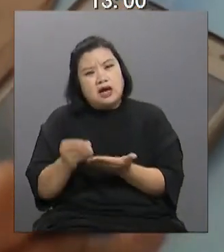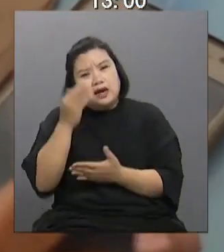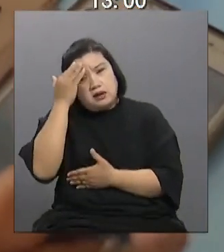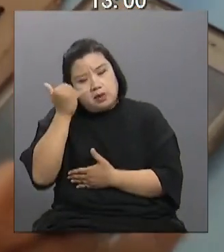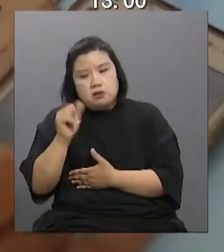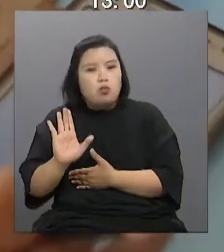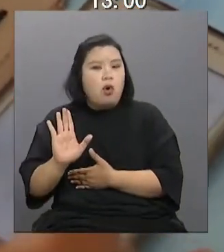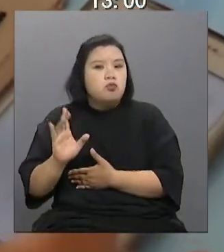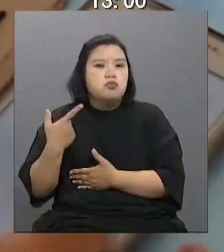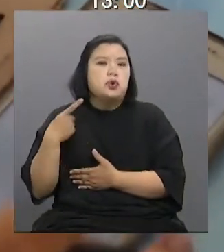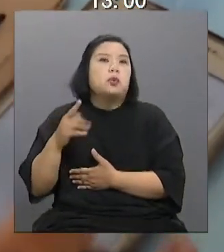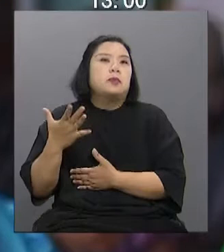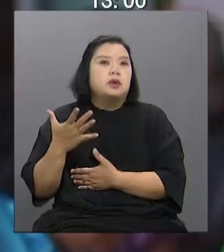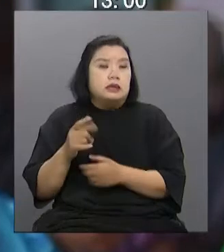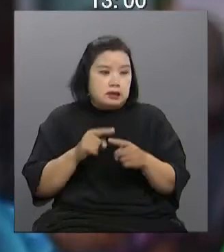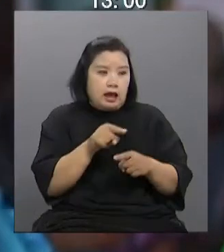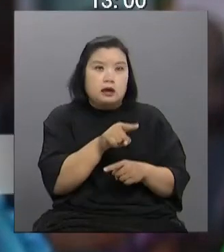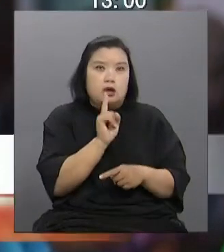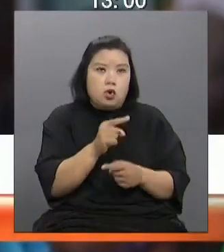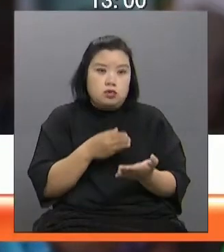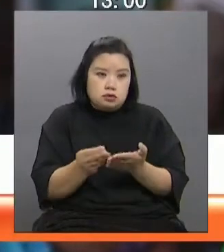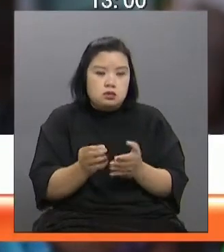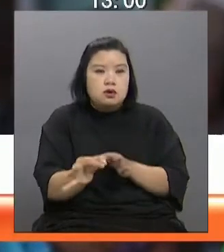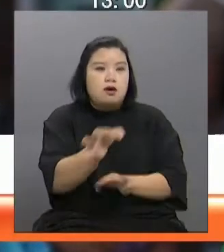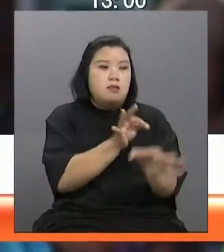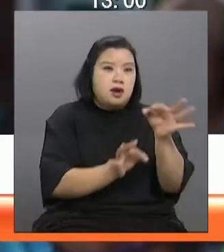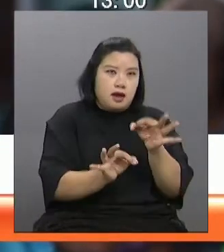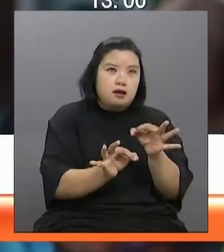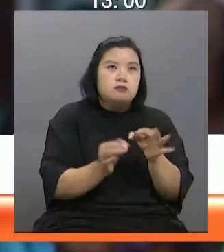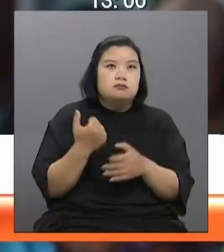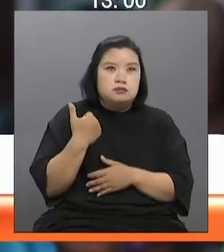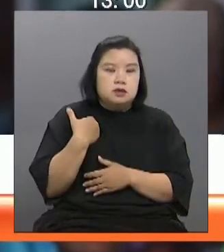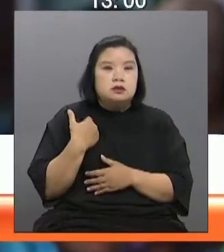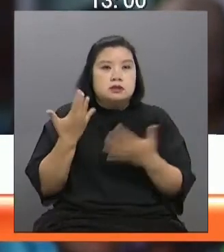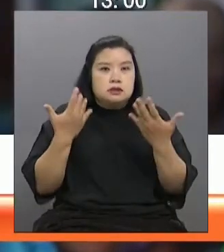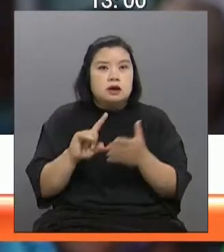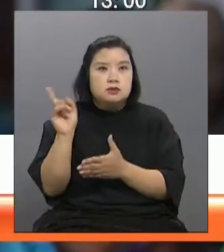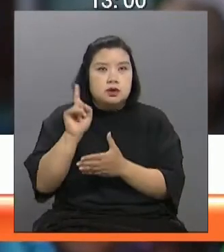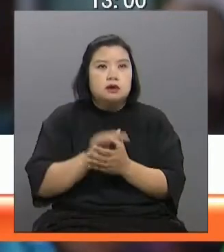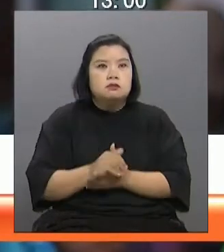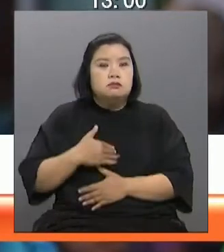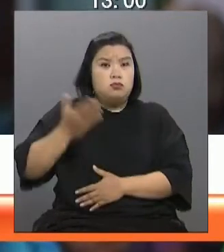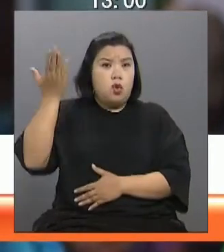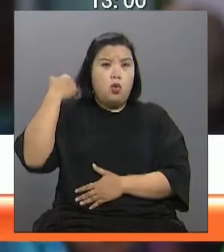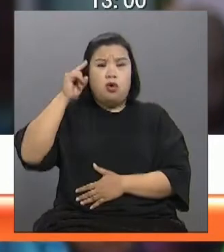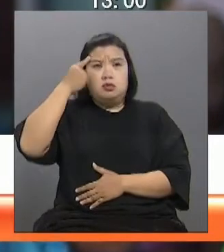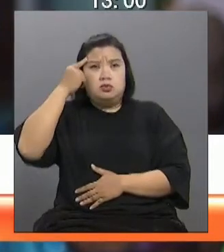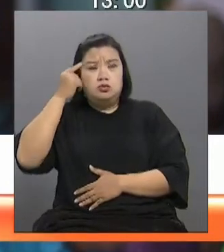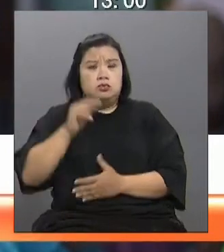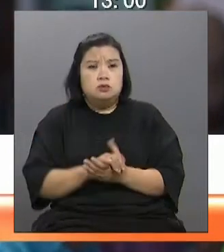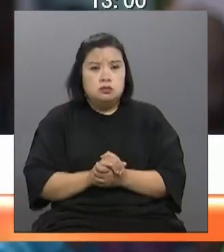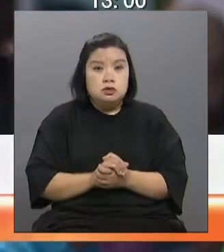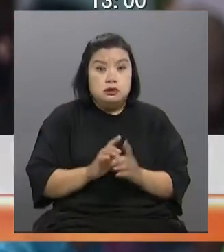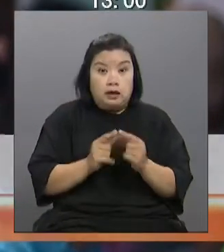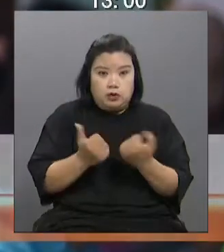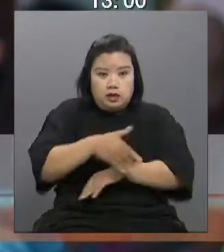พิ่มตรงที่มันขาดก็ทุกคนเขาก็พูดเหมือนกันว่าเมื่อก่อนไม่รู้แต่พอได้ทำข้อจ